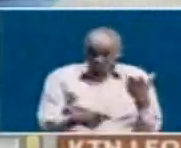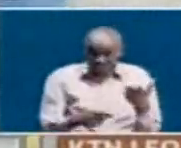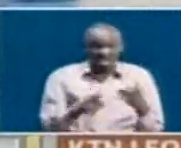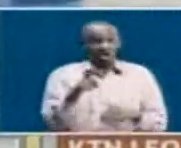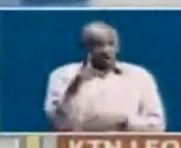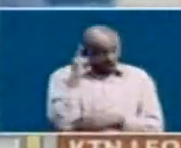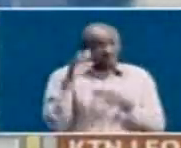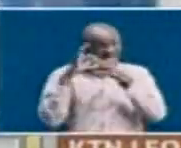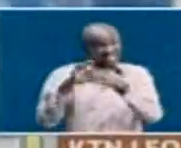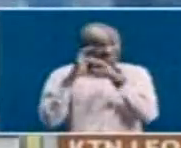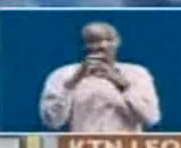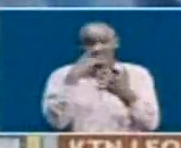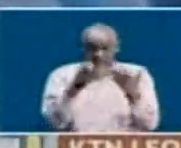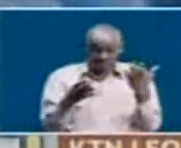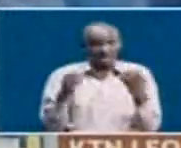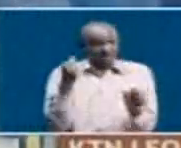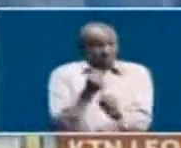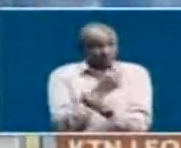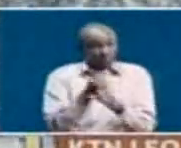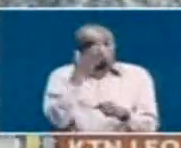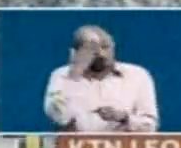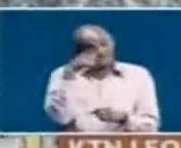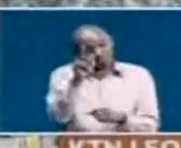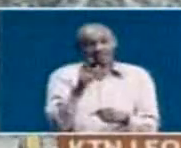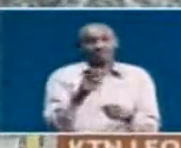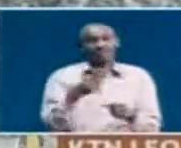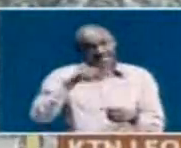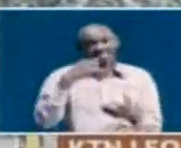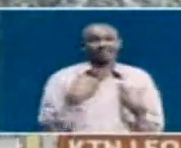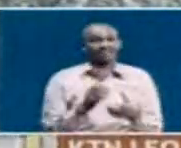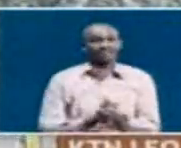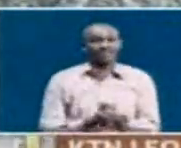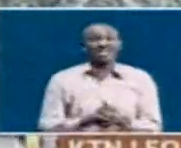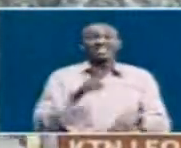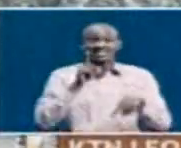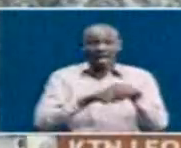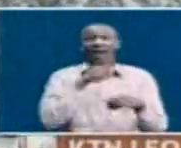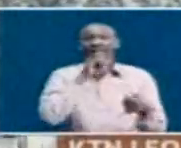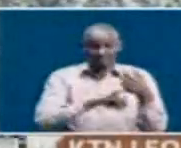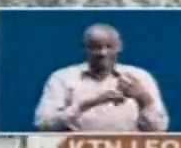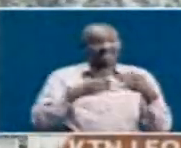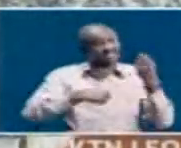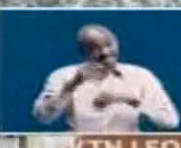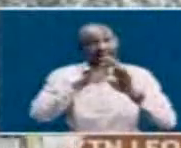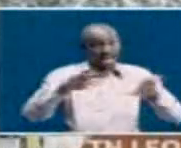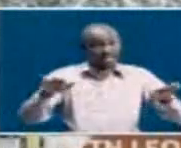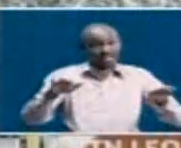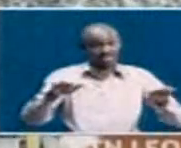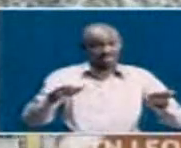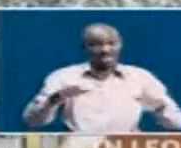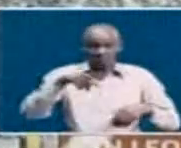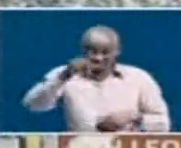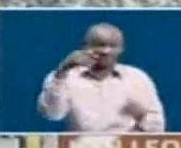za kitamaduni huenda zisiwatambue kama wamiliki. Mse akiusa shamba